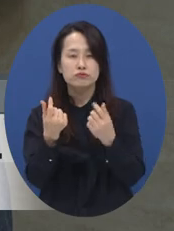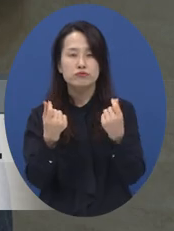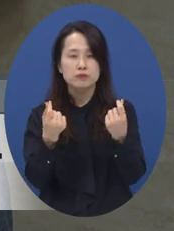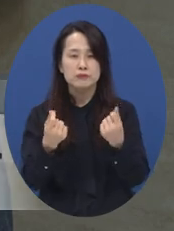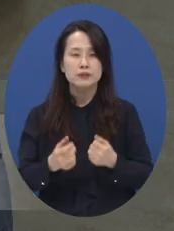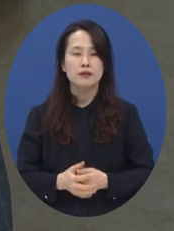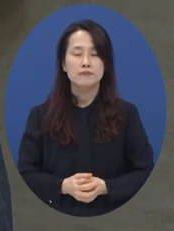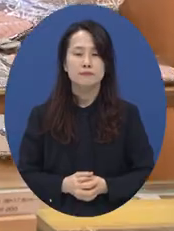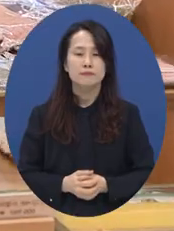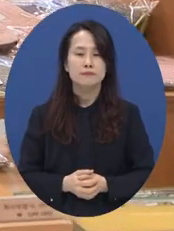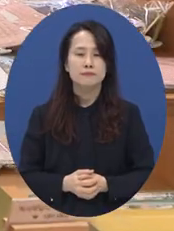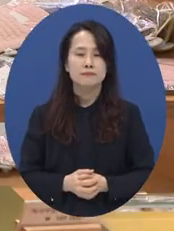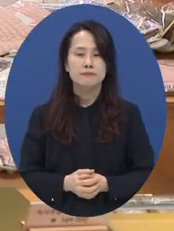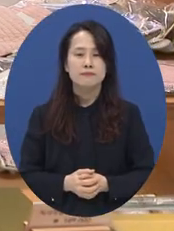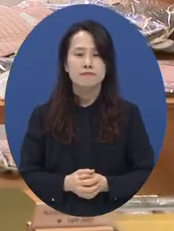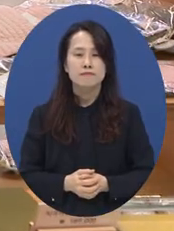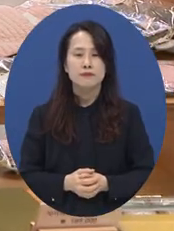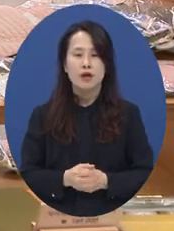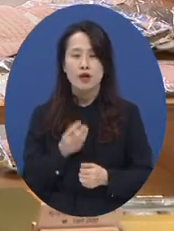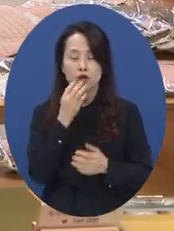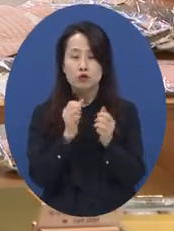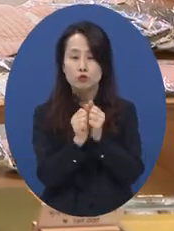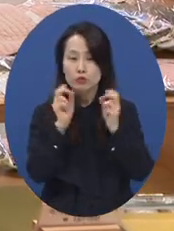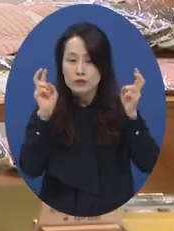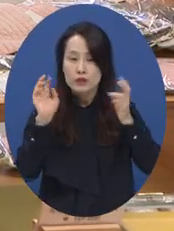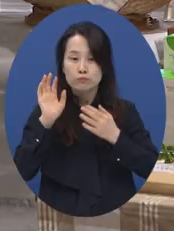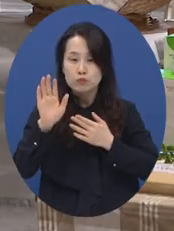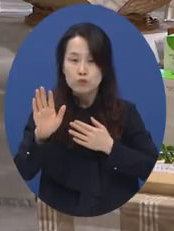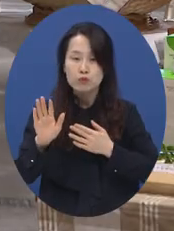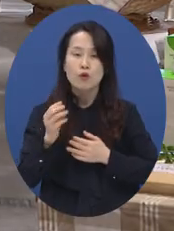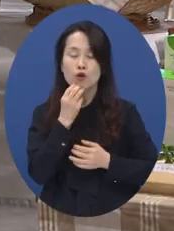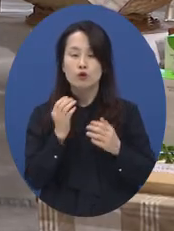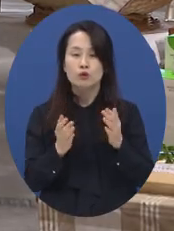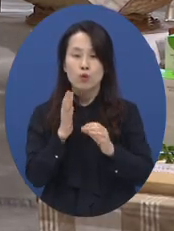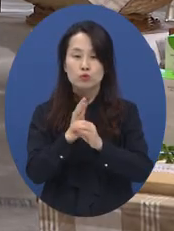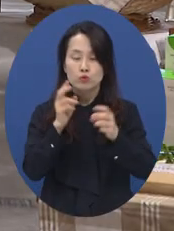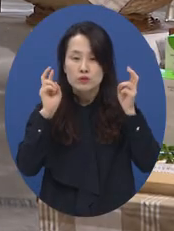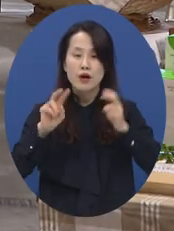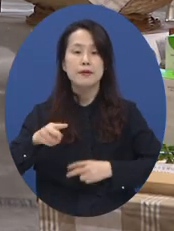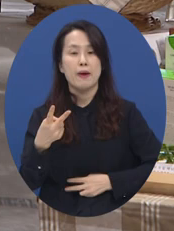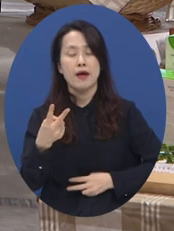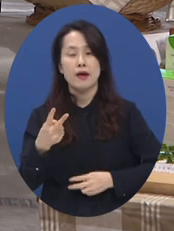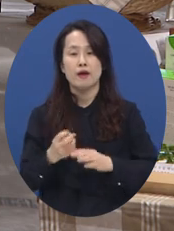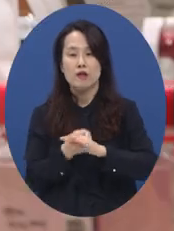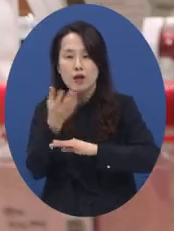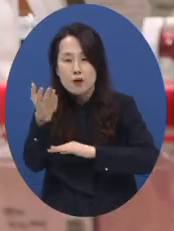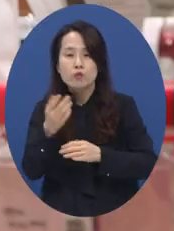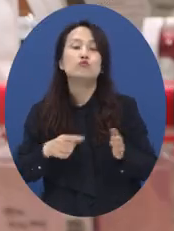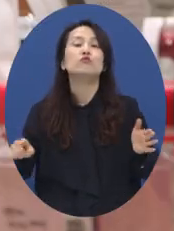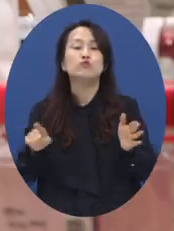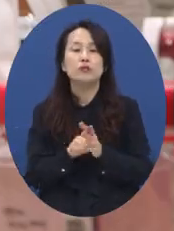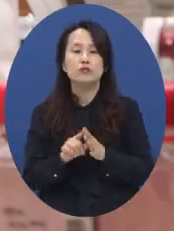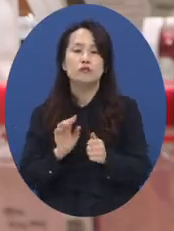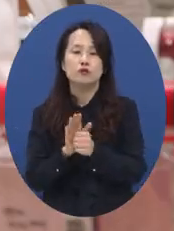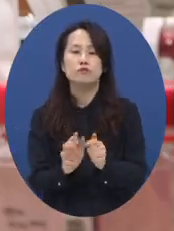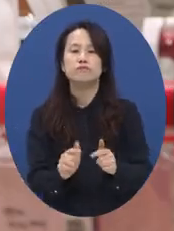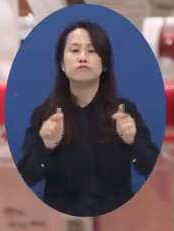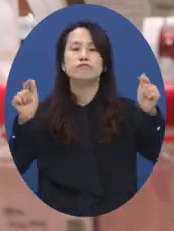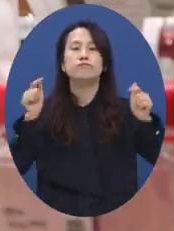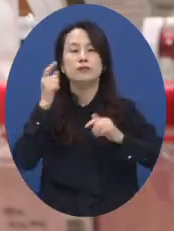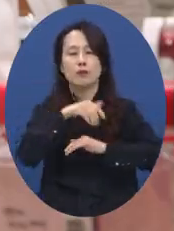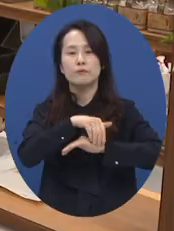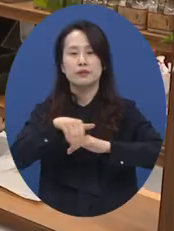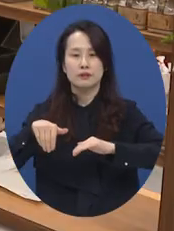않았나 해줬습니다 경기도 주시 캐서 는 앞으로 경기도 중소기업 200여 곳의 해외 진출을 위해 지원을 확대해 나갈